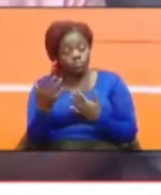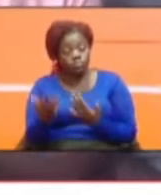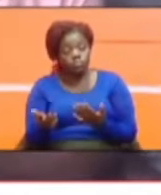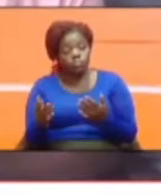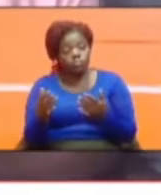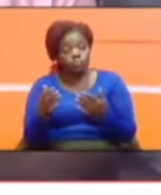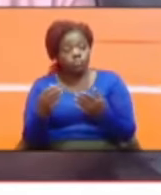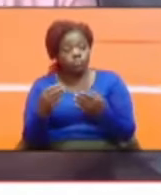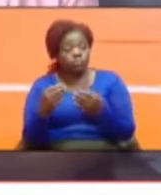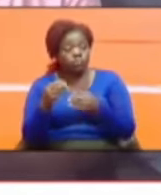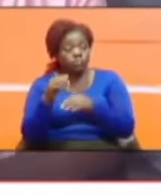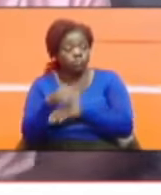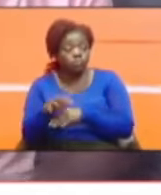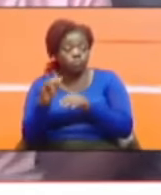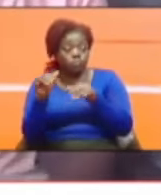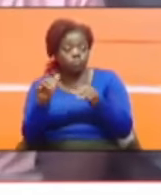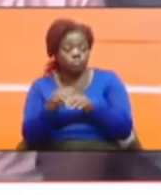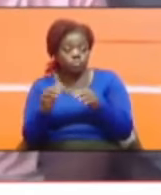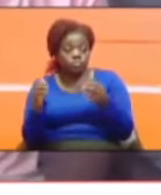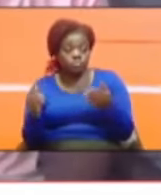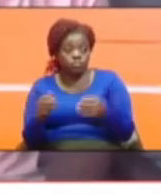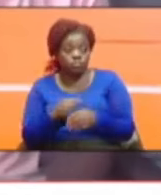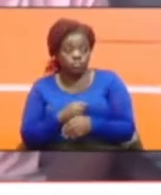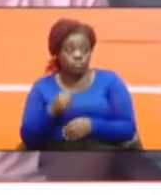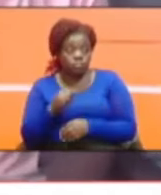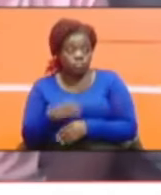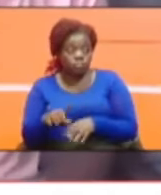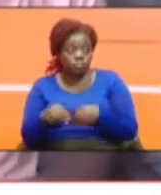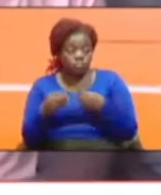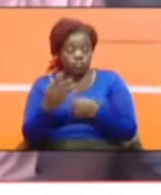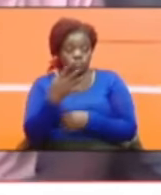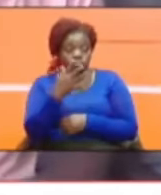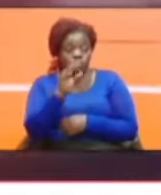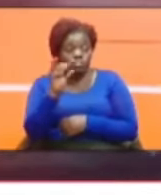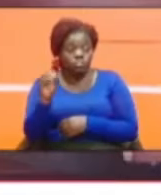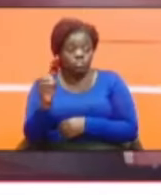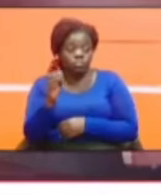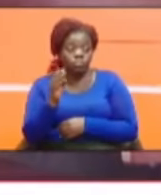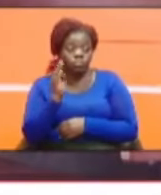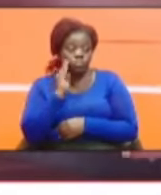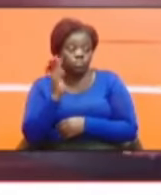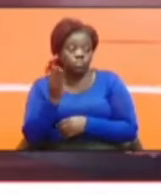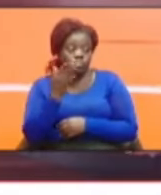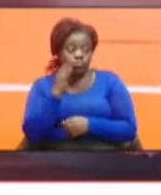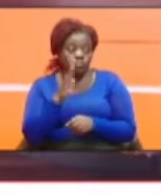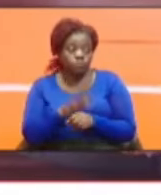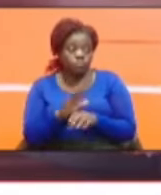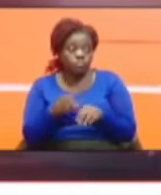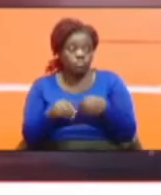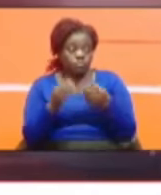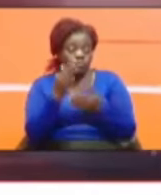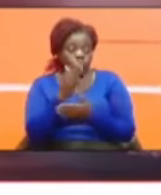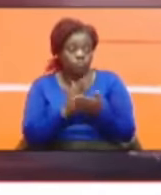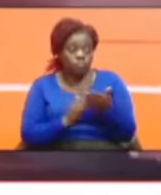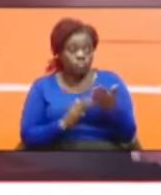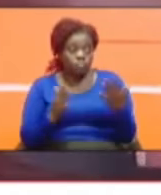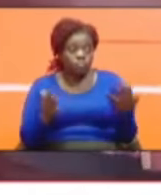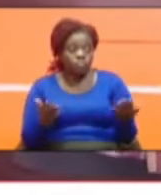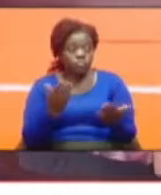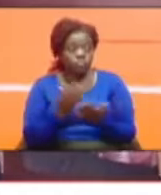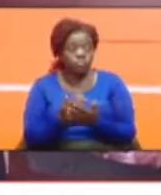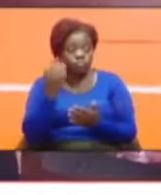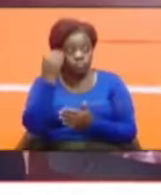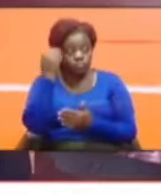nti yamutumira ababaka asendesende nnyina mu Bukedde 5 nga ku zino yali asuubiza okumuwaako ekitundu n'asaba